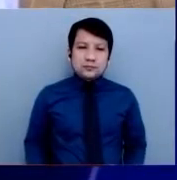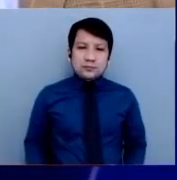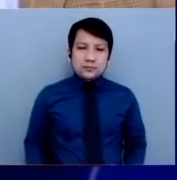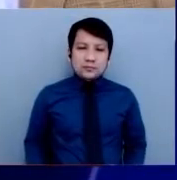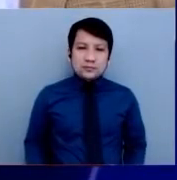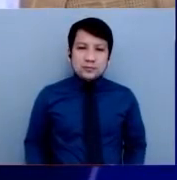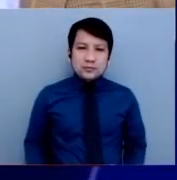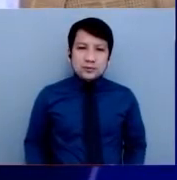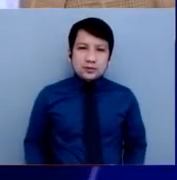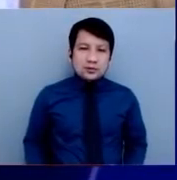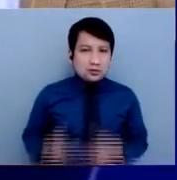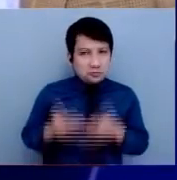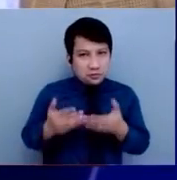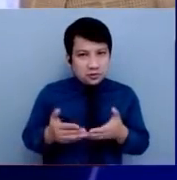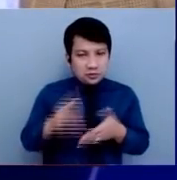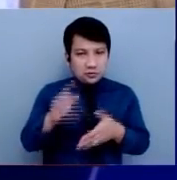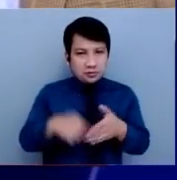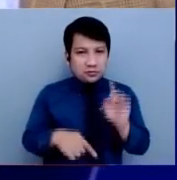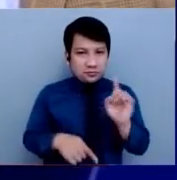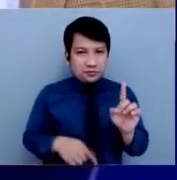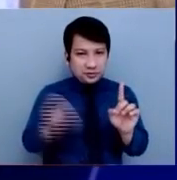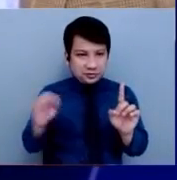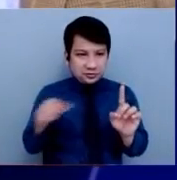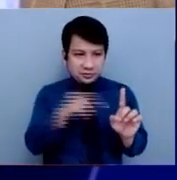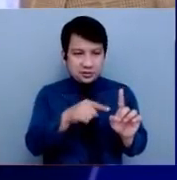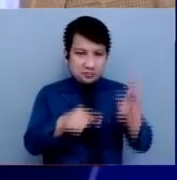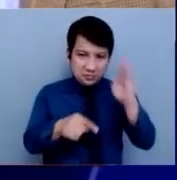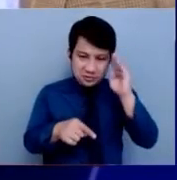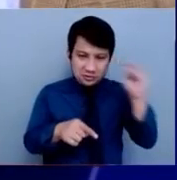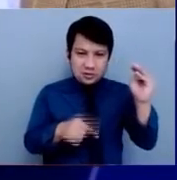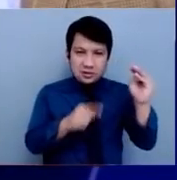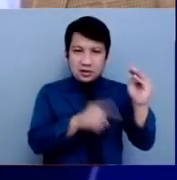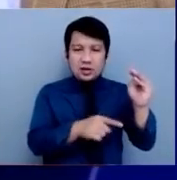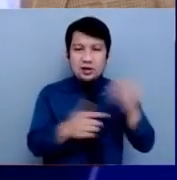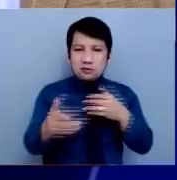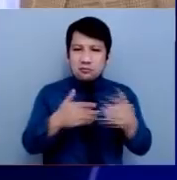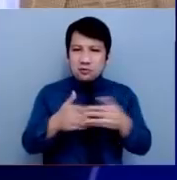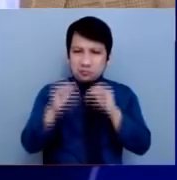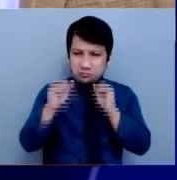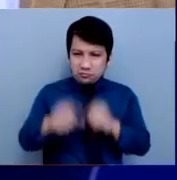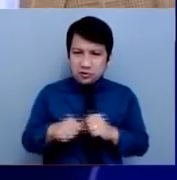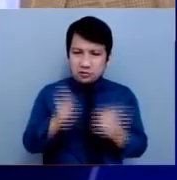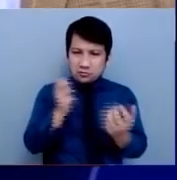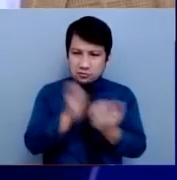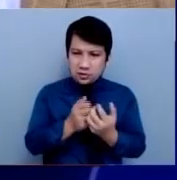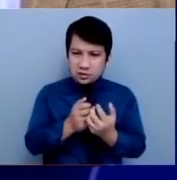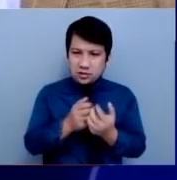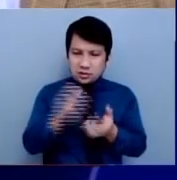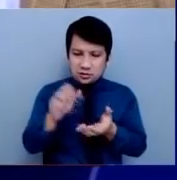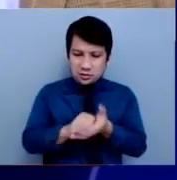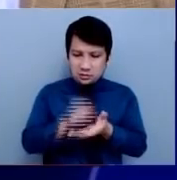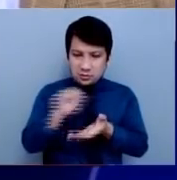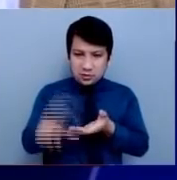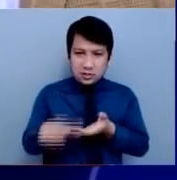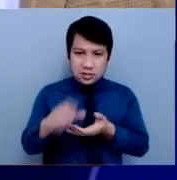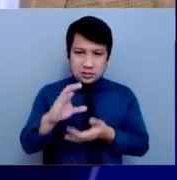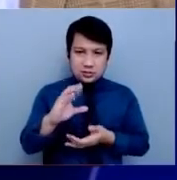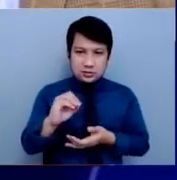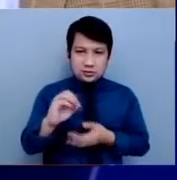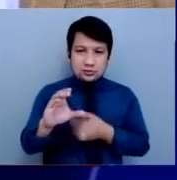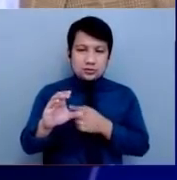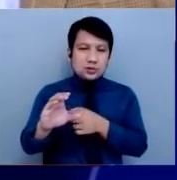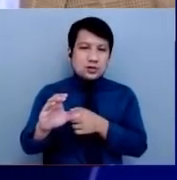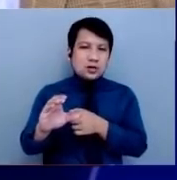kumbaga sa score sheet 1-0 in favor of BBM, no? Anong posibleng implication itong pagbasura sa COC cancellation petition